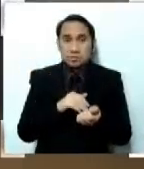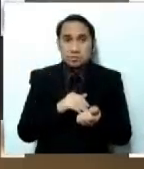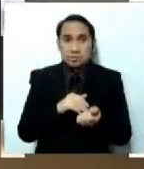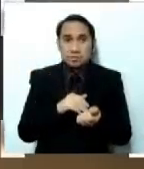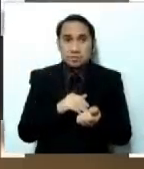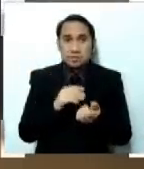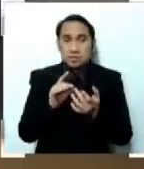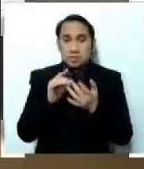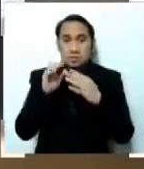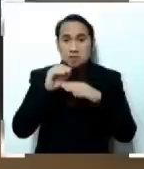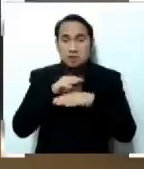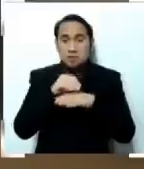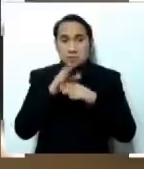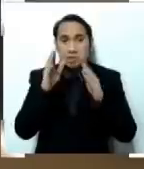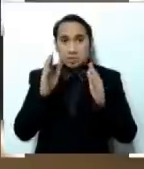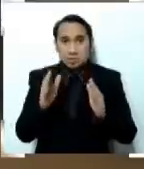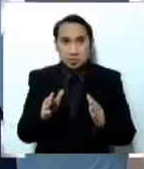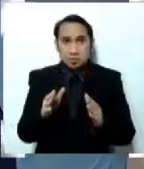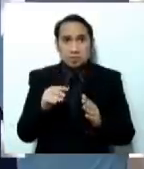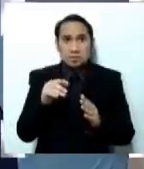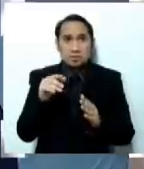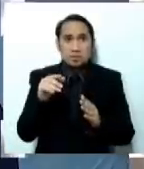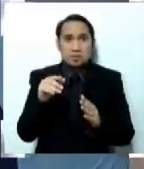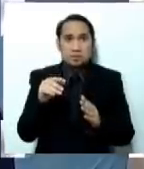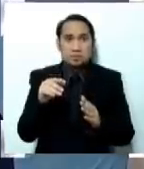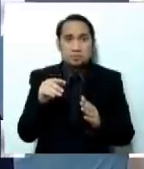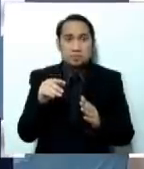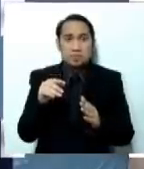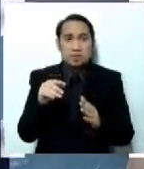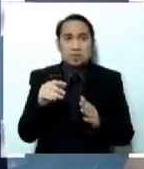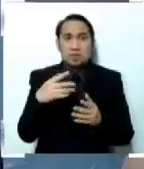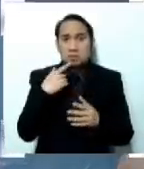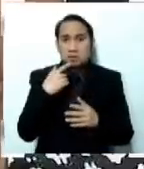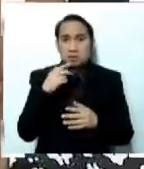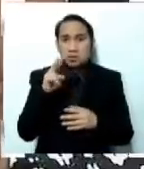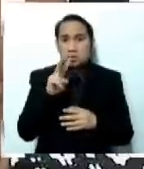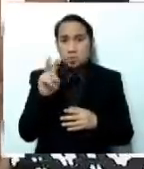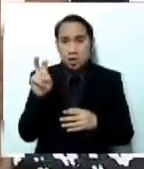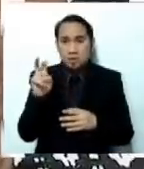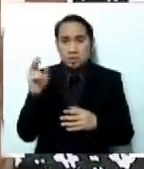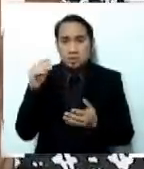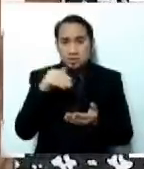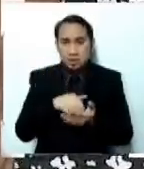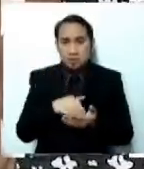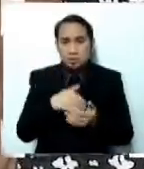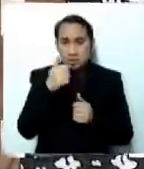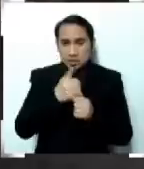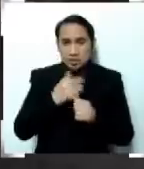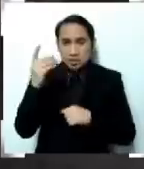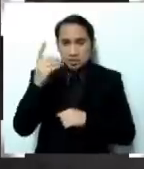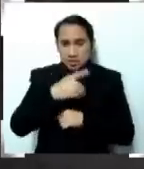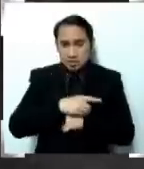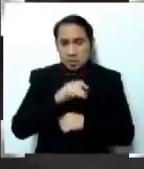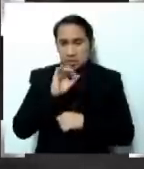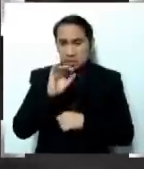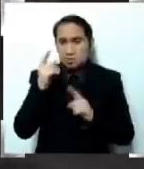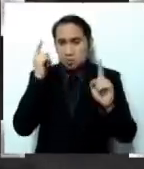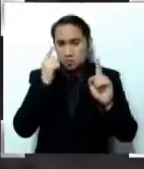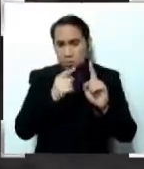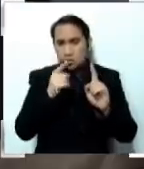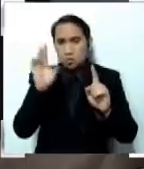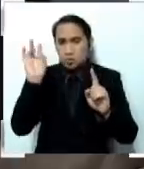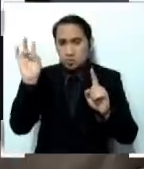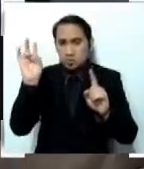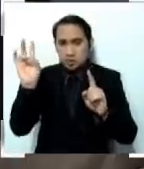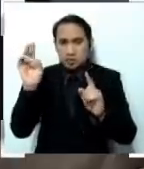Advisor ng National Task Force Against COVID-19, dapat 200,000 kada araw ang mabakunahan kung target maabot ang herd immunity ngayong